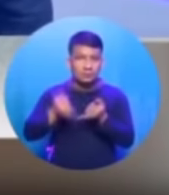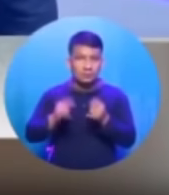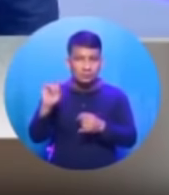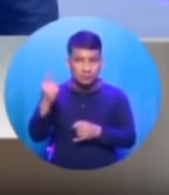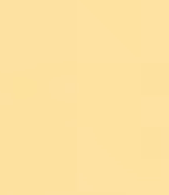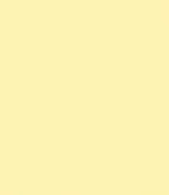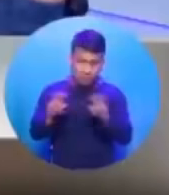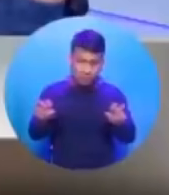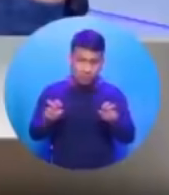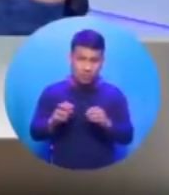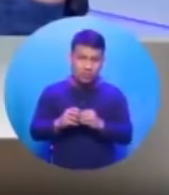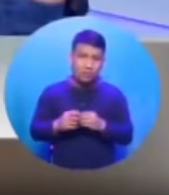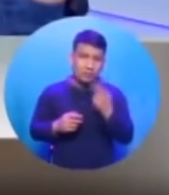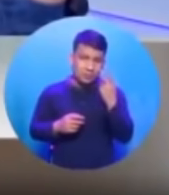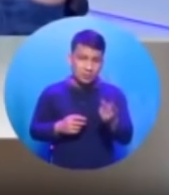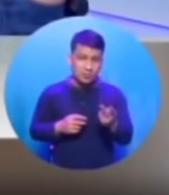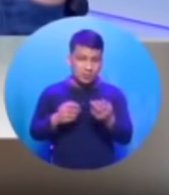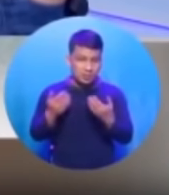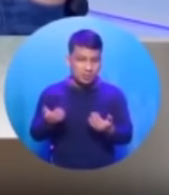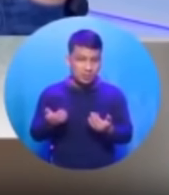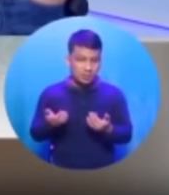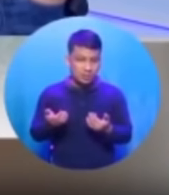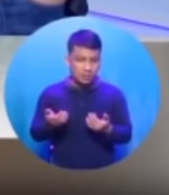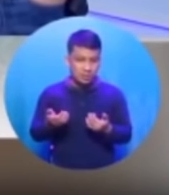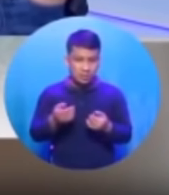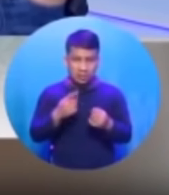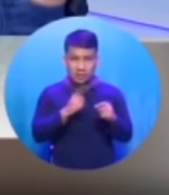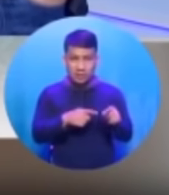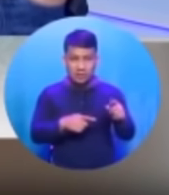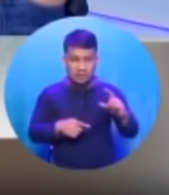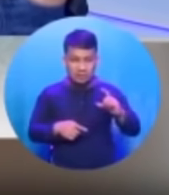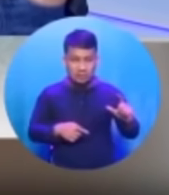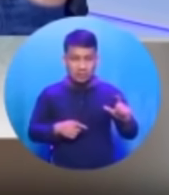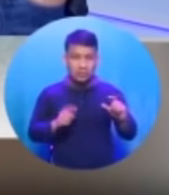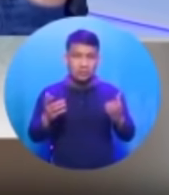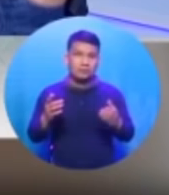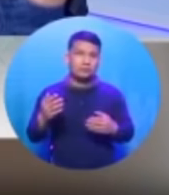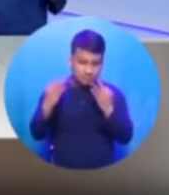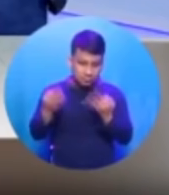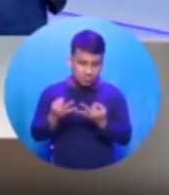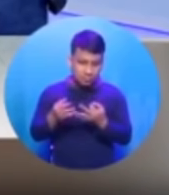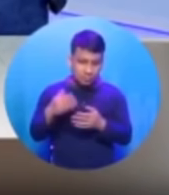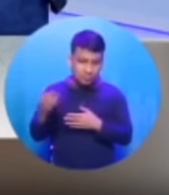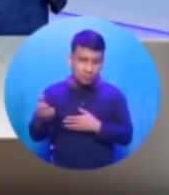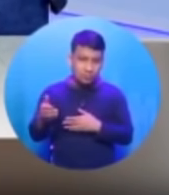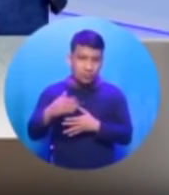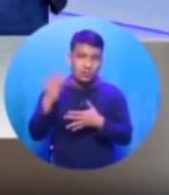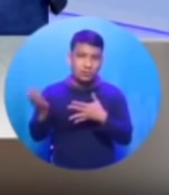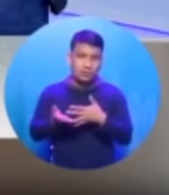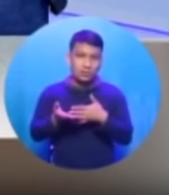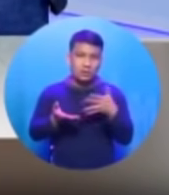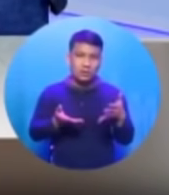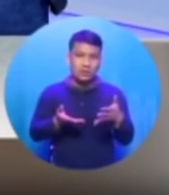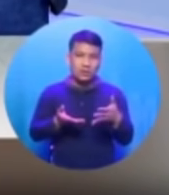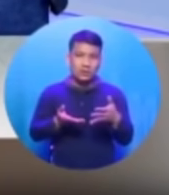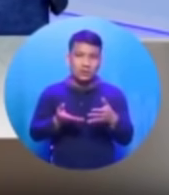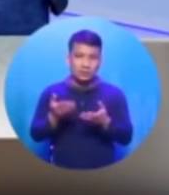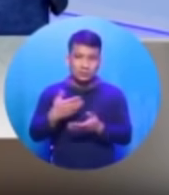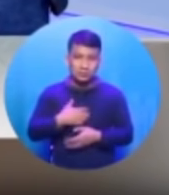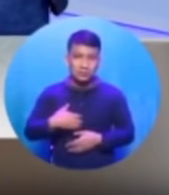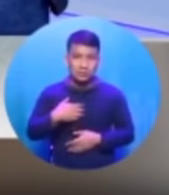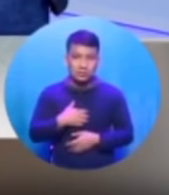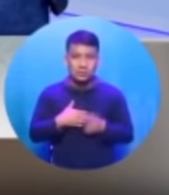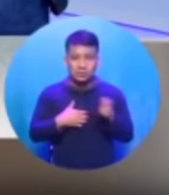picture namin. Nakita po natin na yung respondent natin is may liability talaga. Nag-file po kami ng